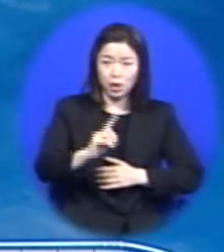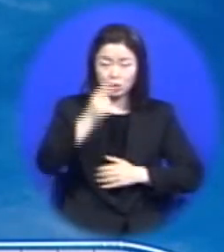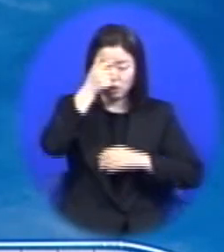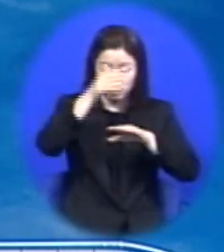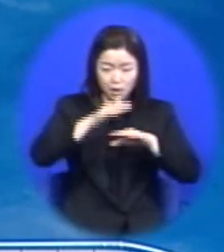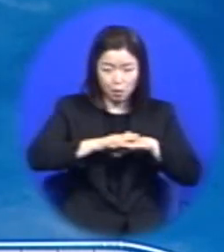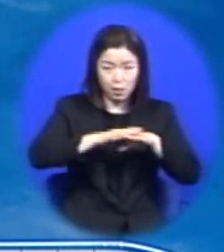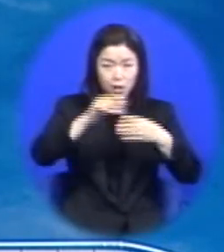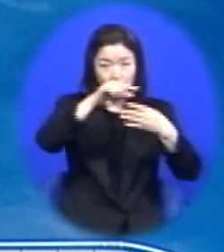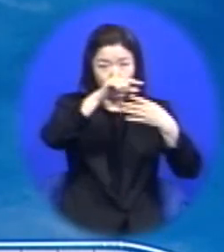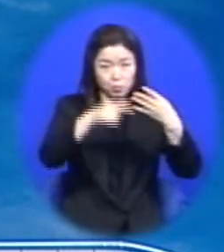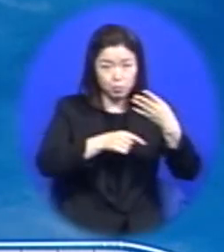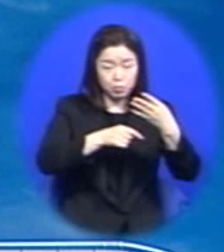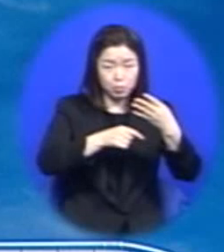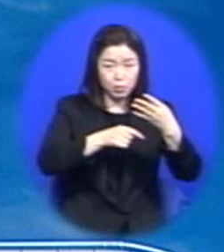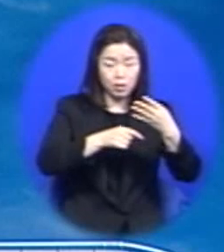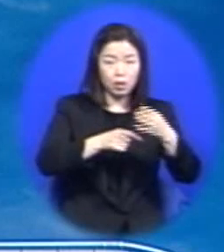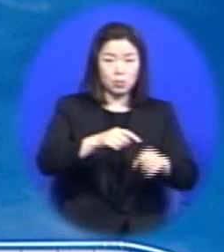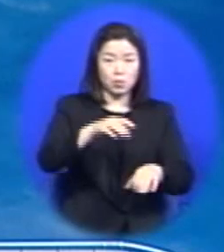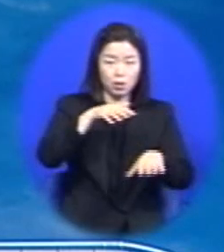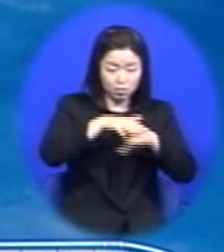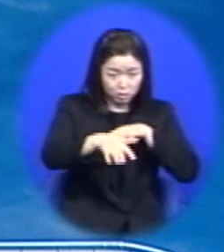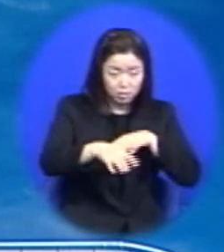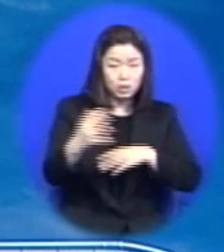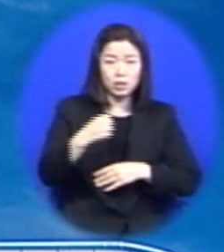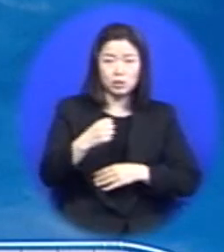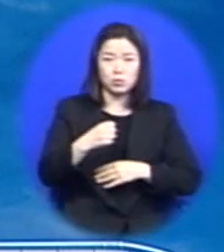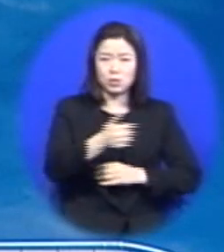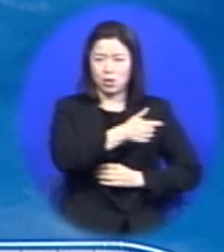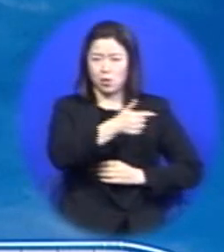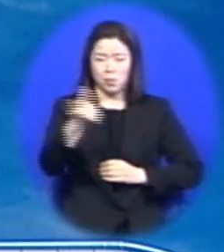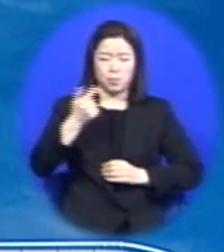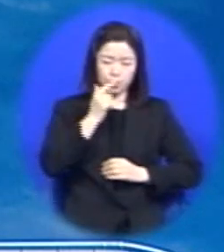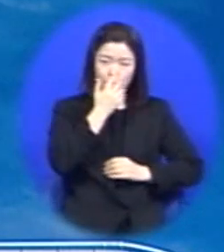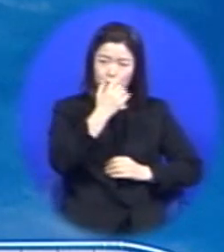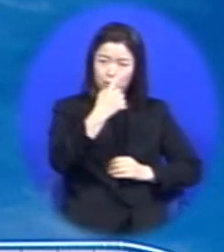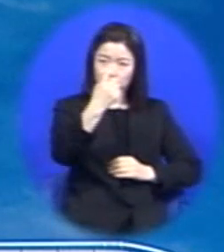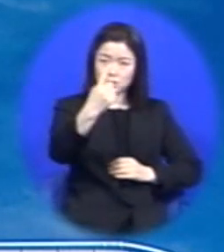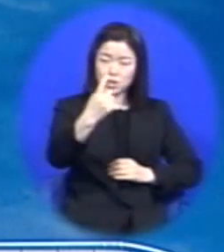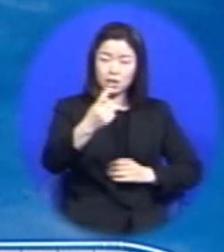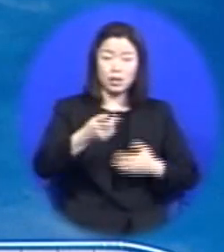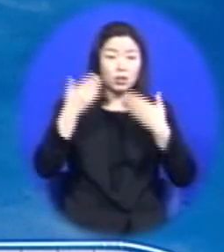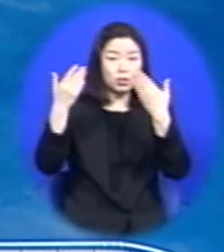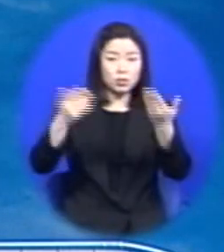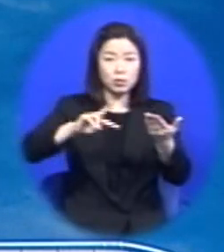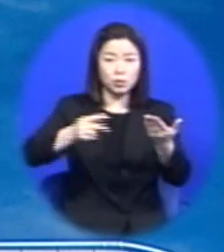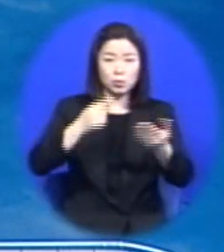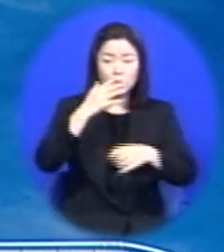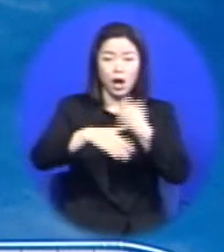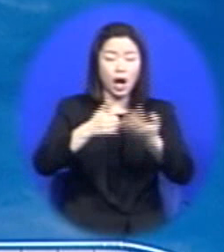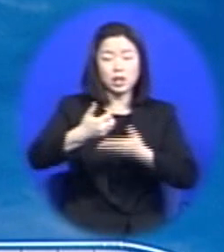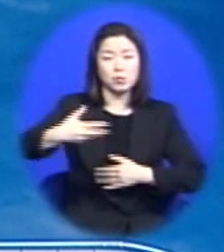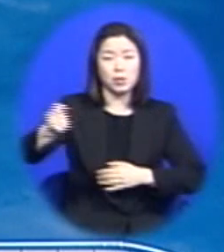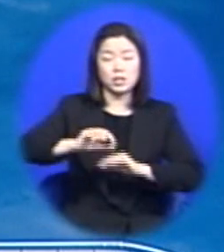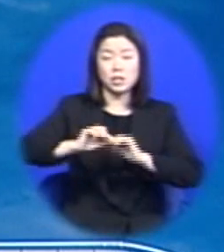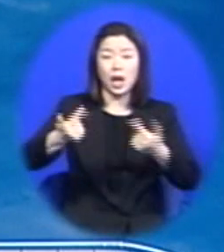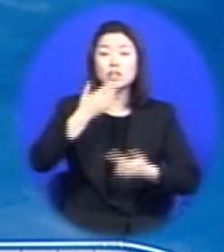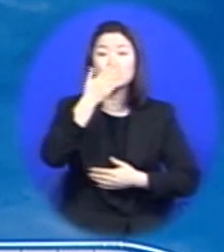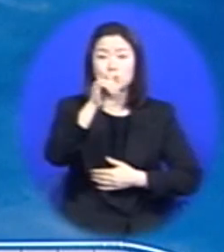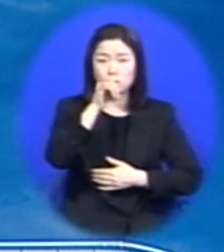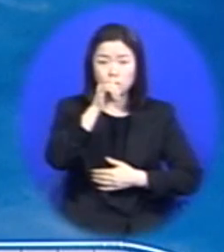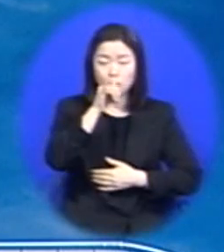가지고 이렇게 예배를 아무리 거창하게 드려도 하나님이 안 받으실 수 있다는 거예요. 하나님이 받으시는